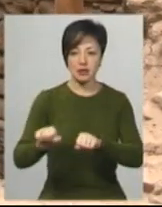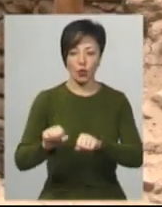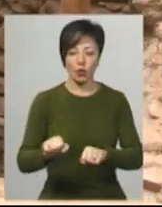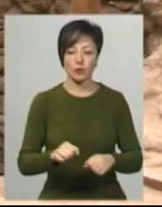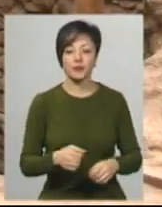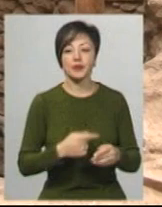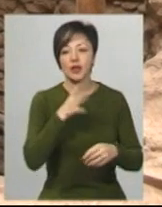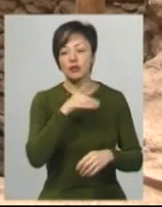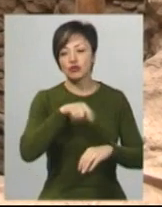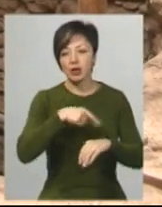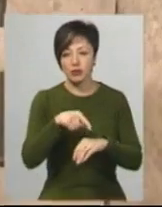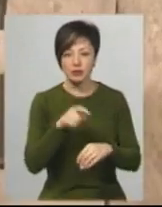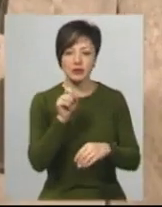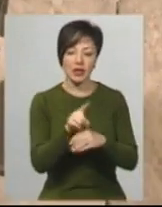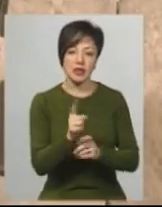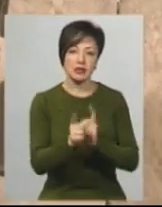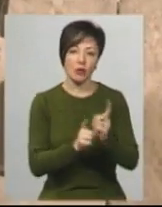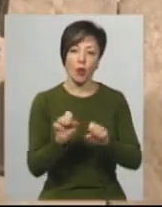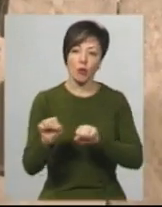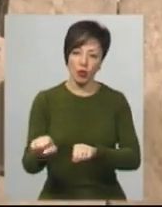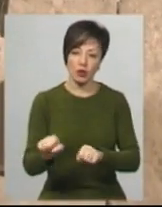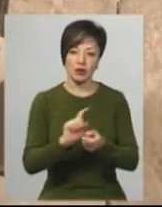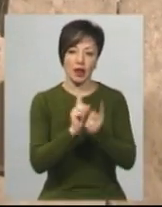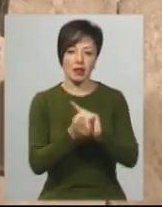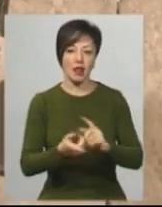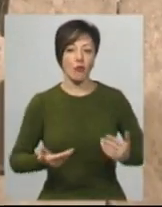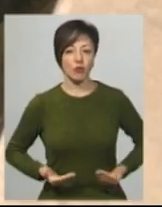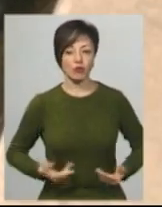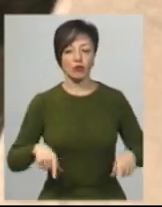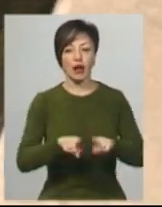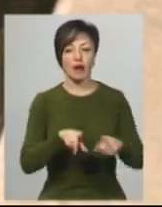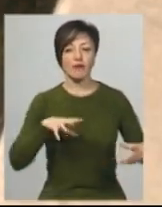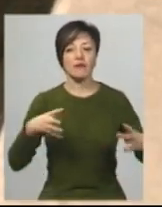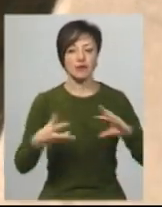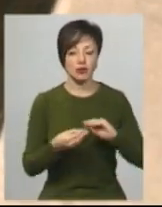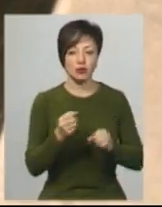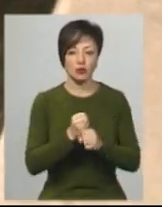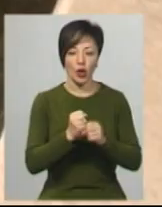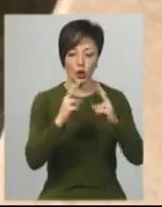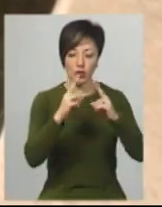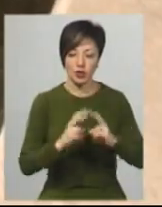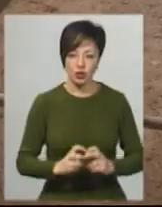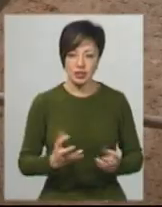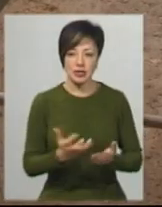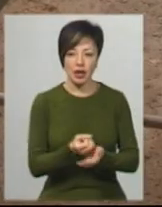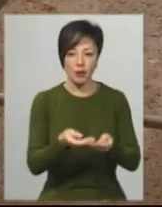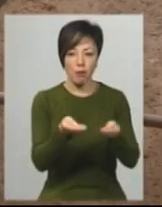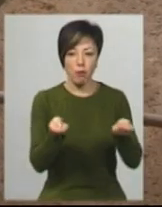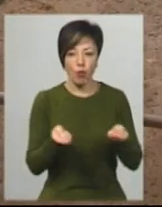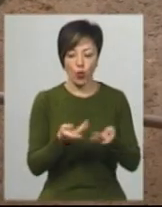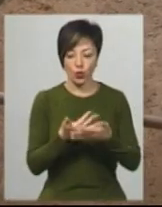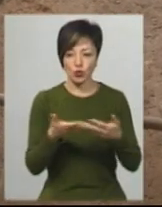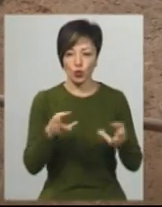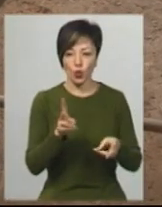часом призначення башти змінювалось з оборонного на побутовий. Таких висновків археологи дійшли, досліджуючи знайдений посуд. Загалом це